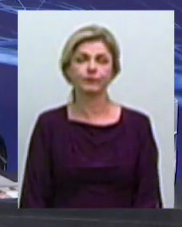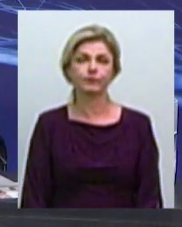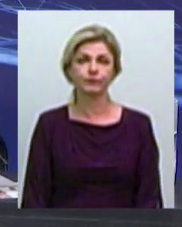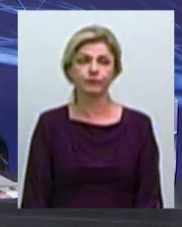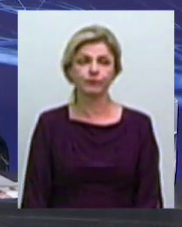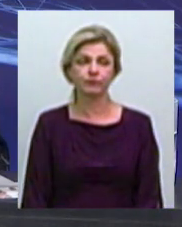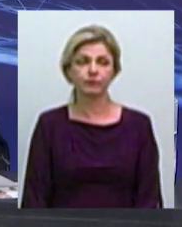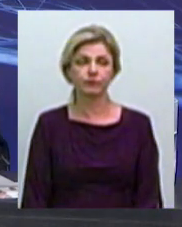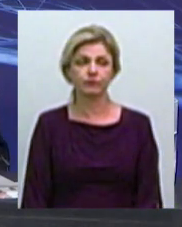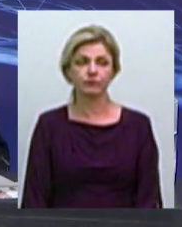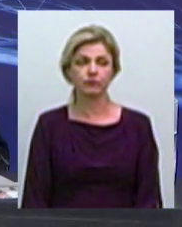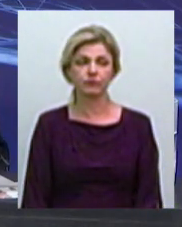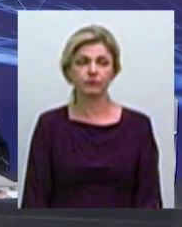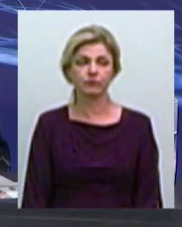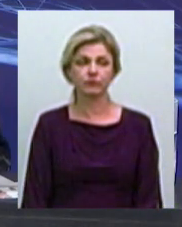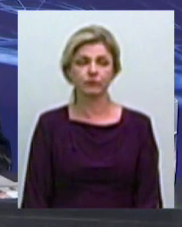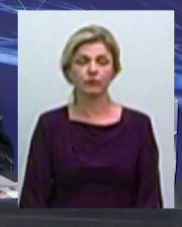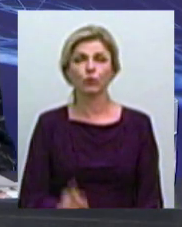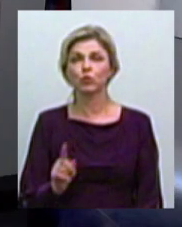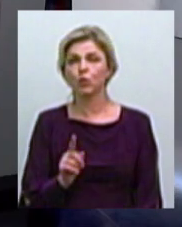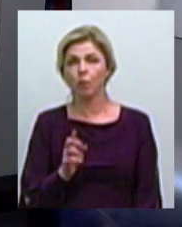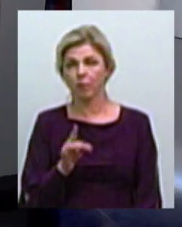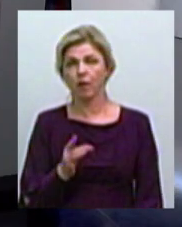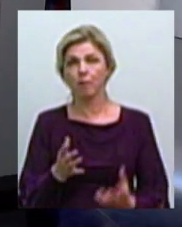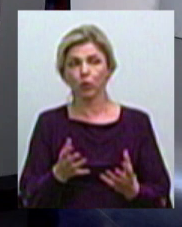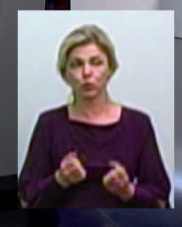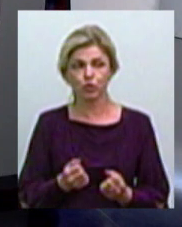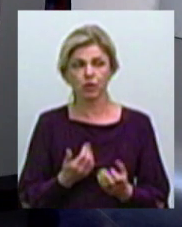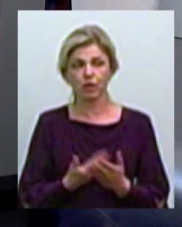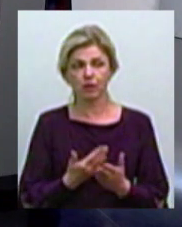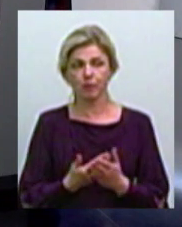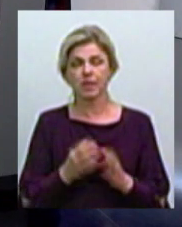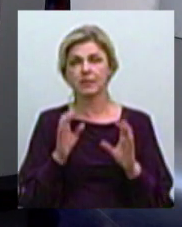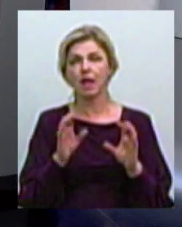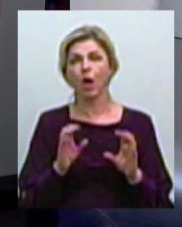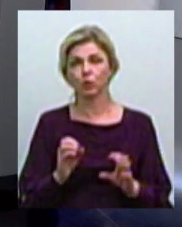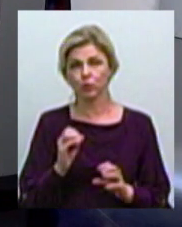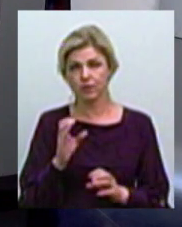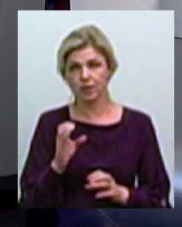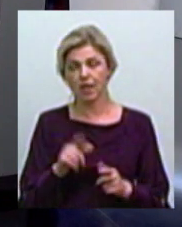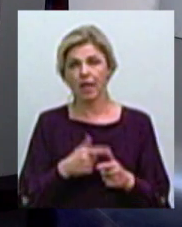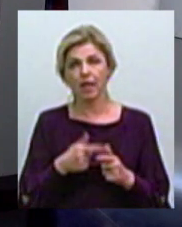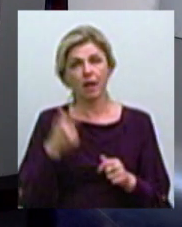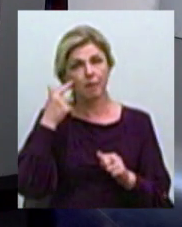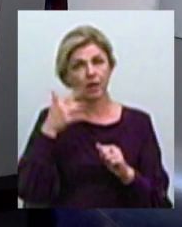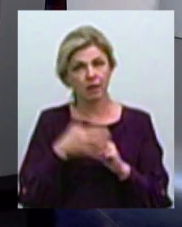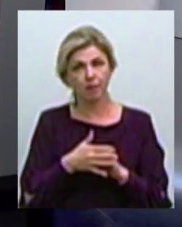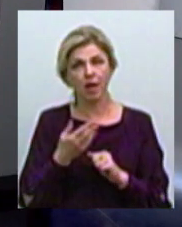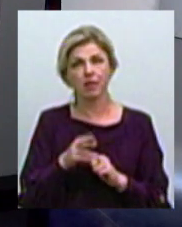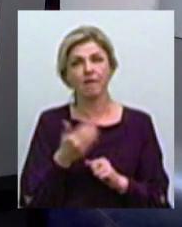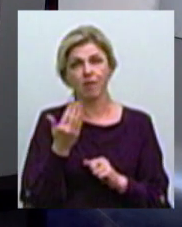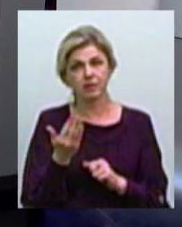Но для того, чтобы получить, допустим, статус, да, или понимать для вас